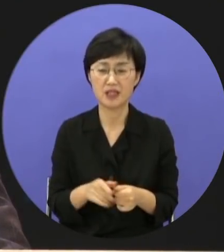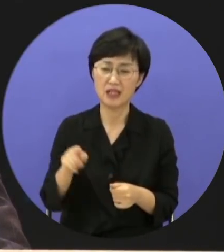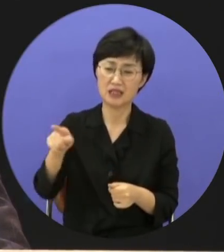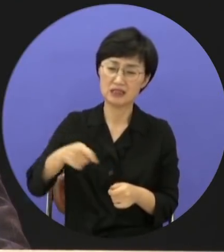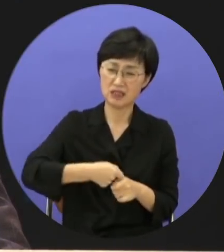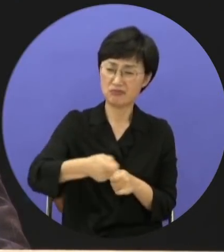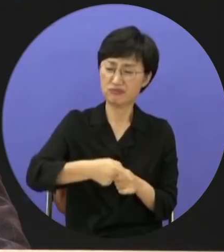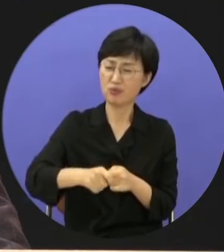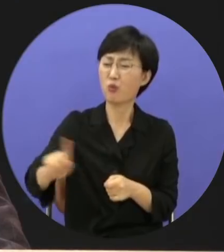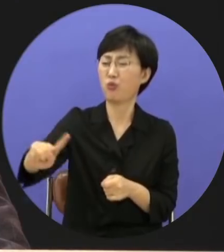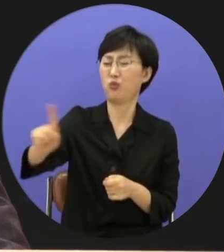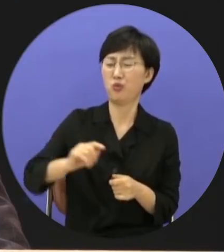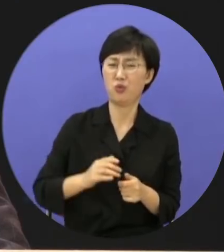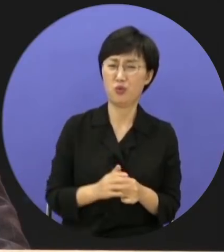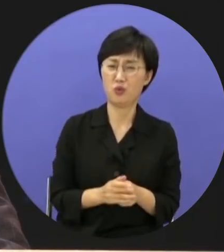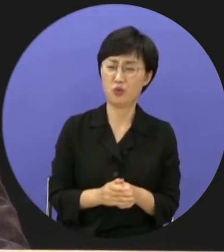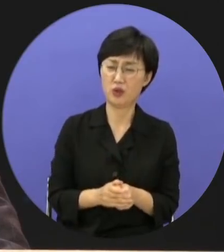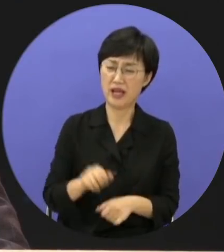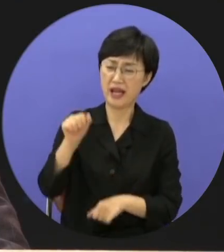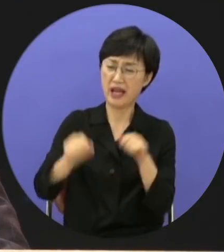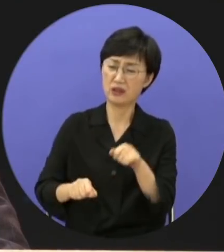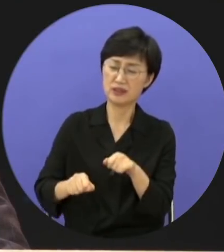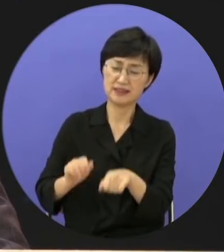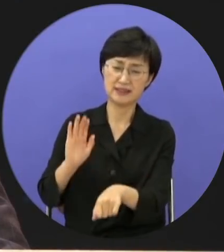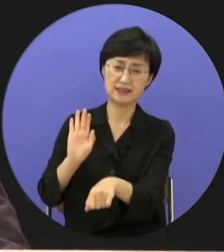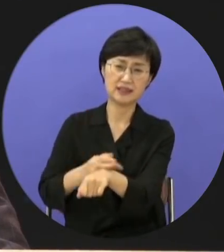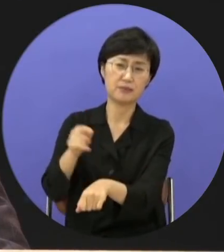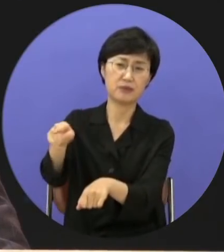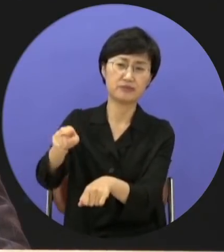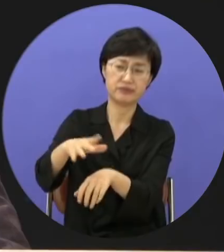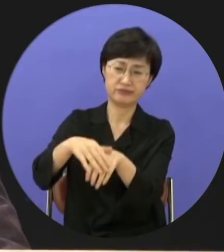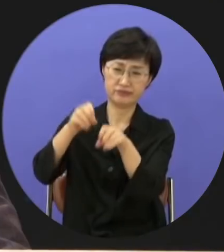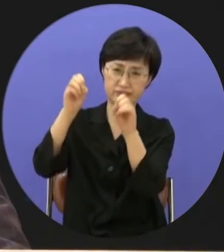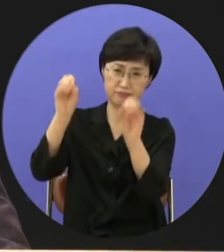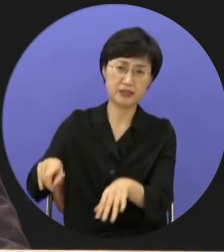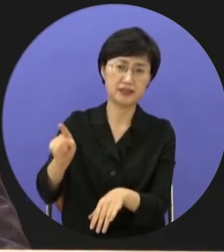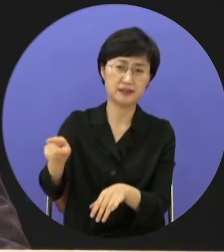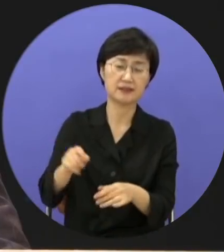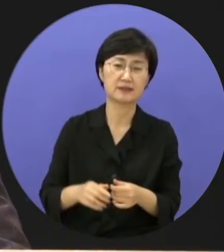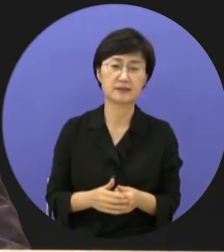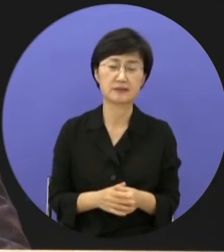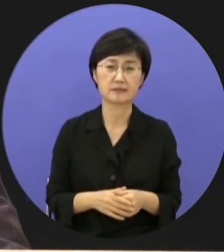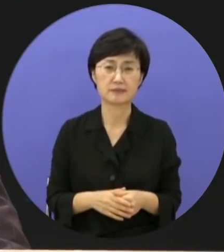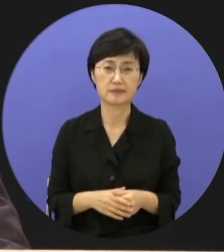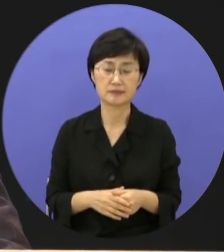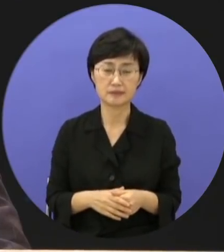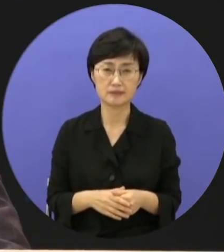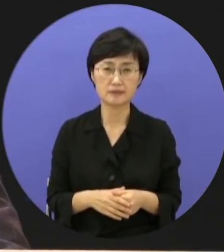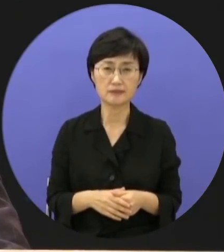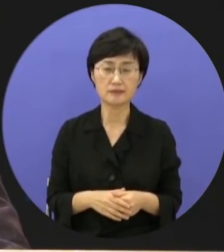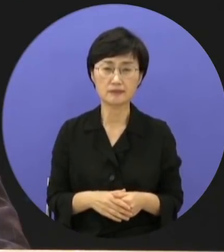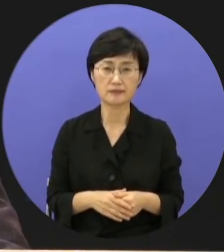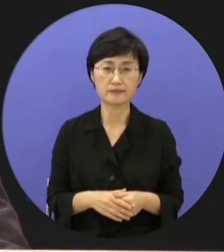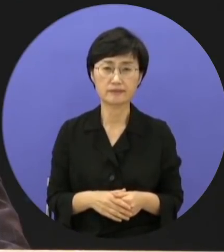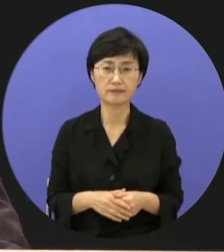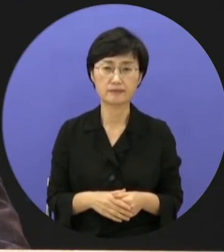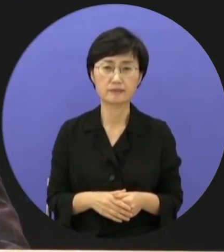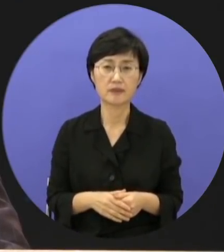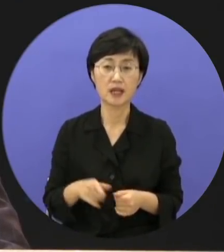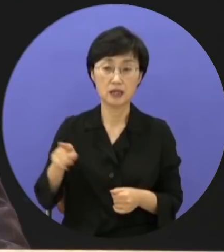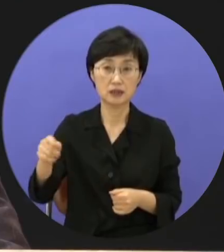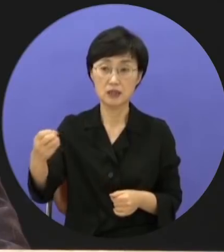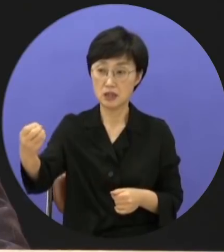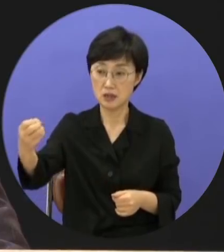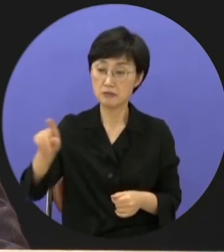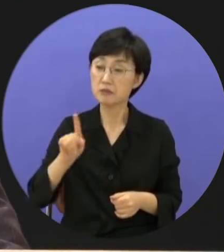쓸데없는 짓을 하고 있습니다. But we see that people are engaged in such needless, unnecessary activities even now. 그때 그 친구보